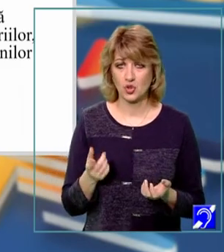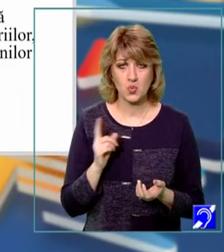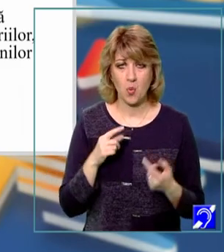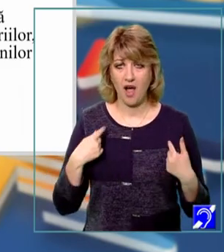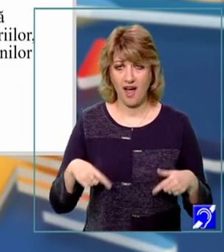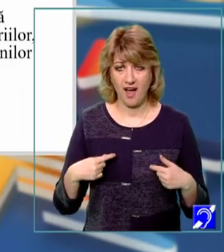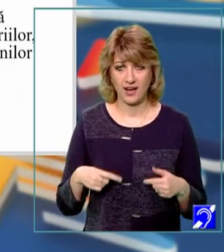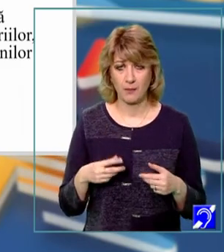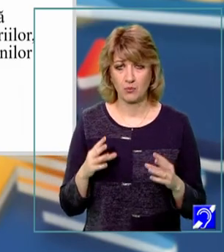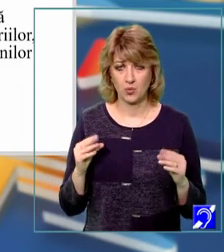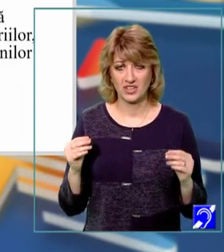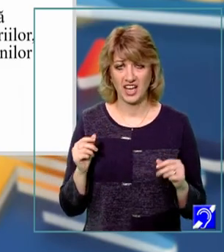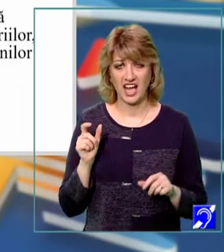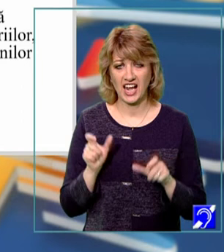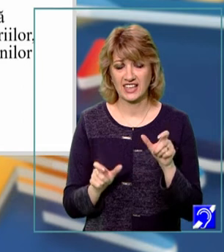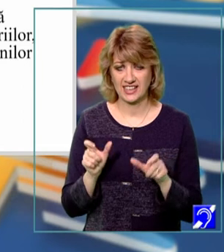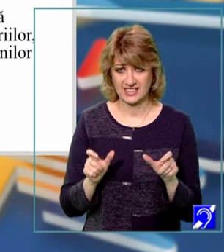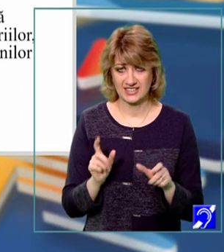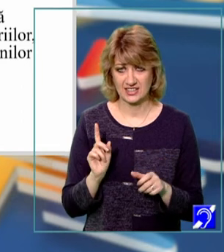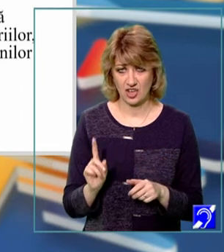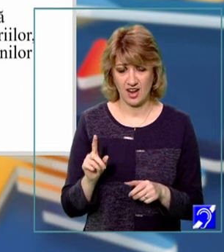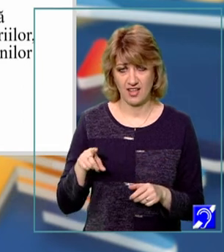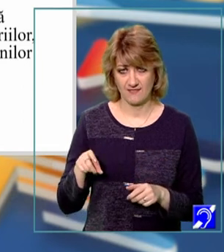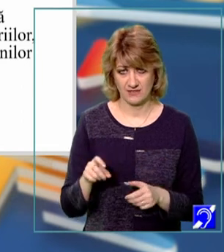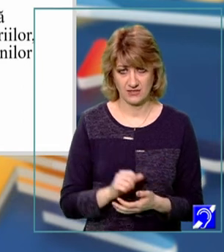are foarte multe caracteristici ale viului.